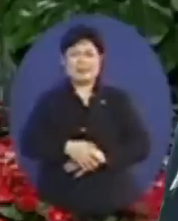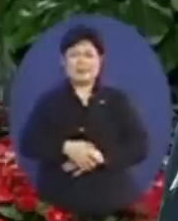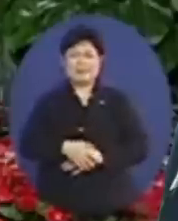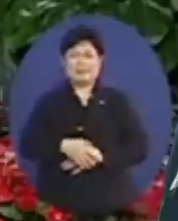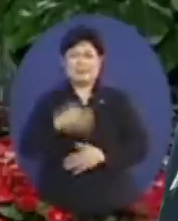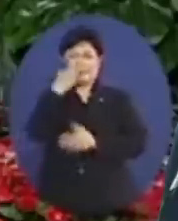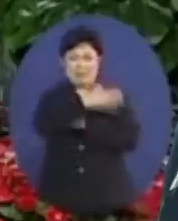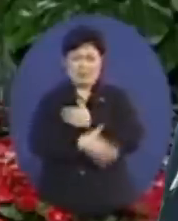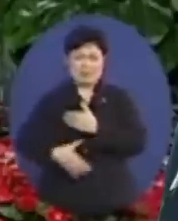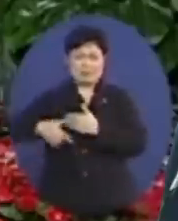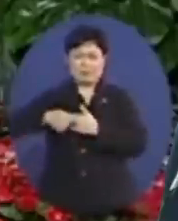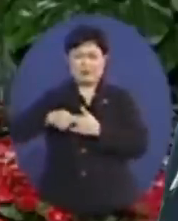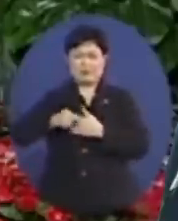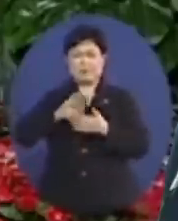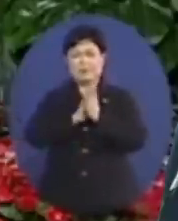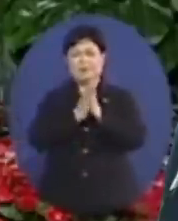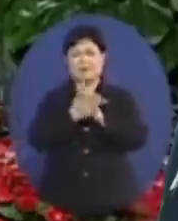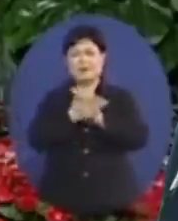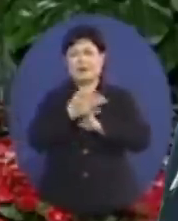육체는 변화 안 됩니다.